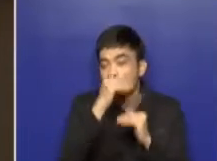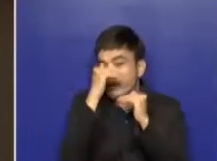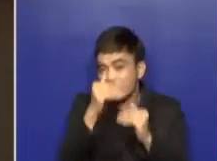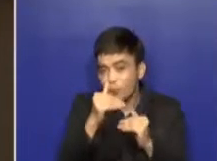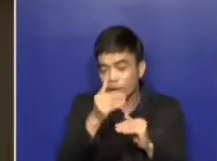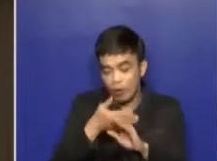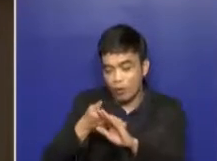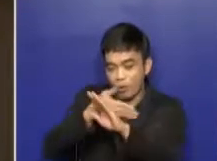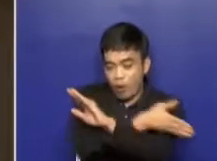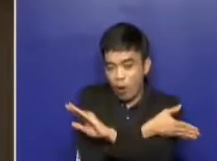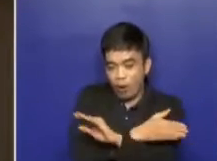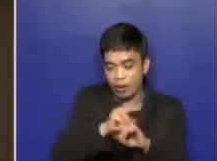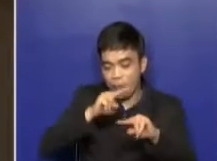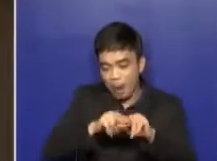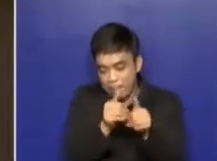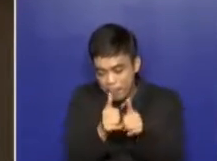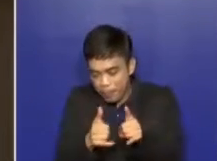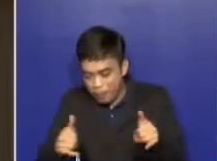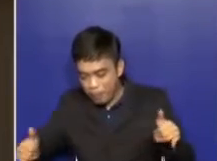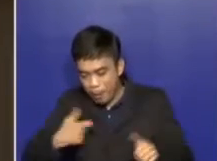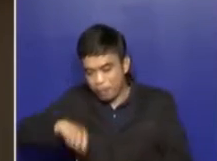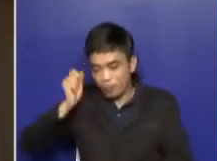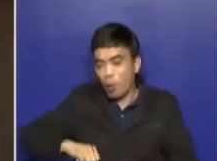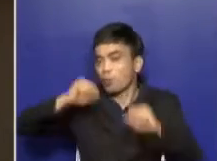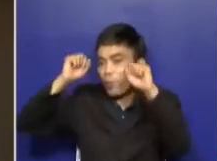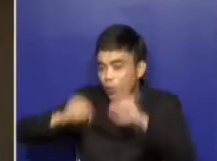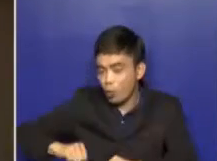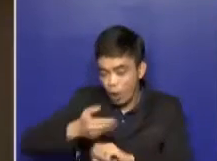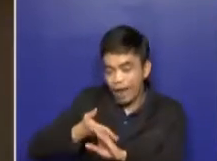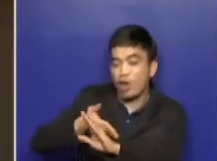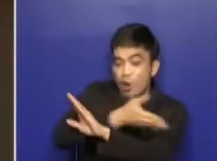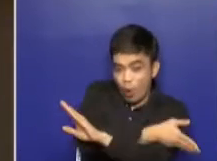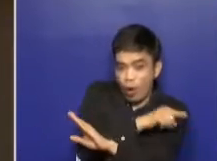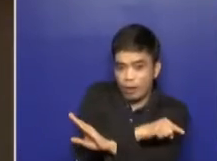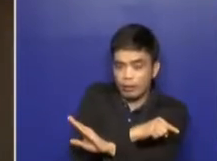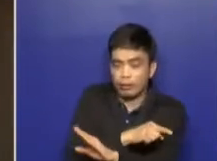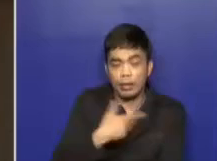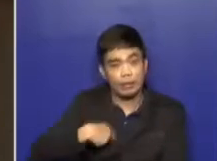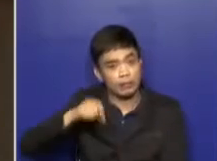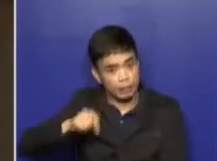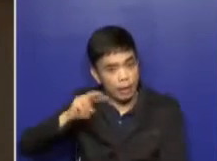นั่งพิจารณาคดีครั้งแรกซึ่งเป็นวิธีการพิจารณาของศาลปกครองไม่เกี่ยวกับศาลอื่น